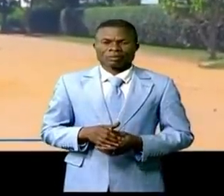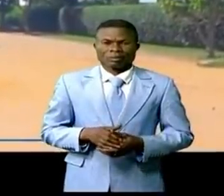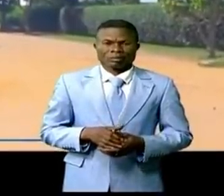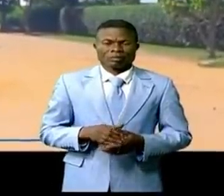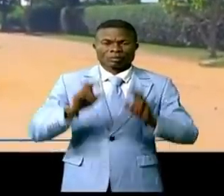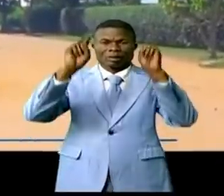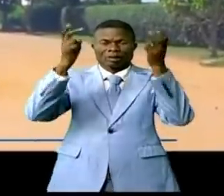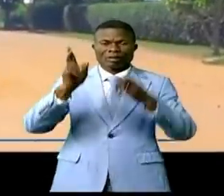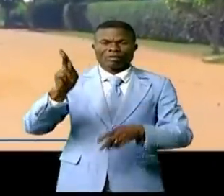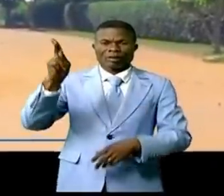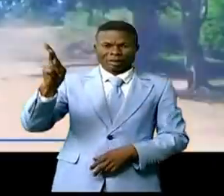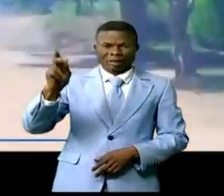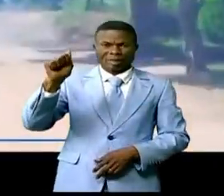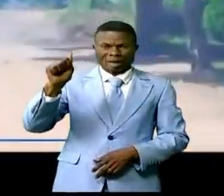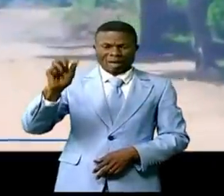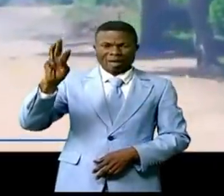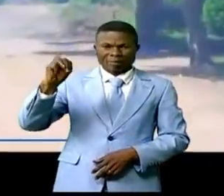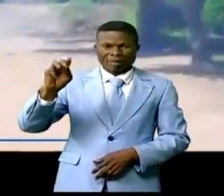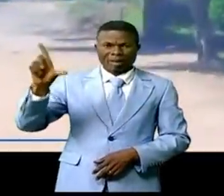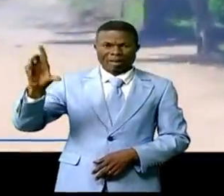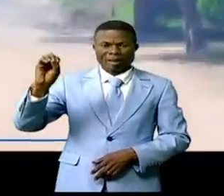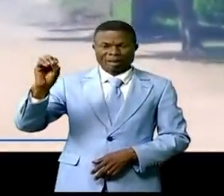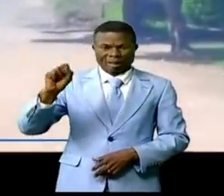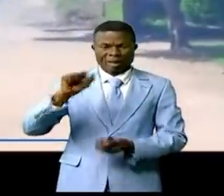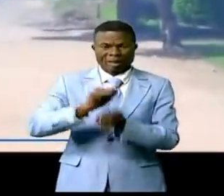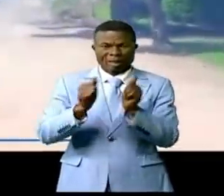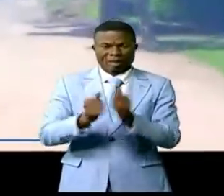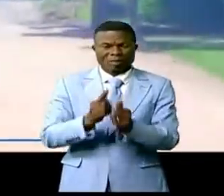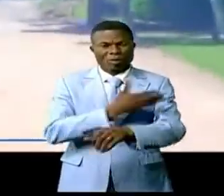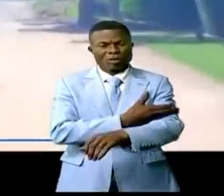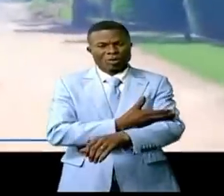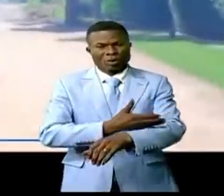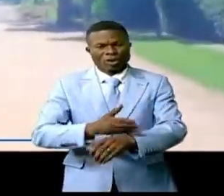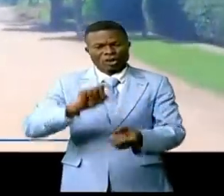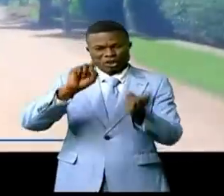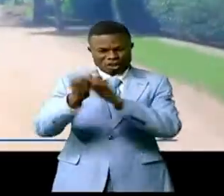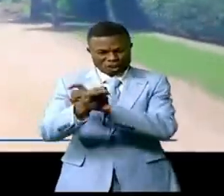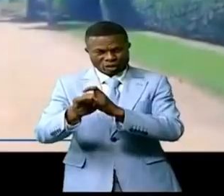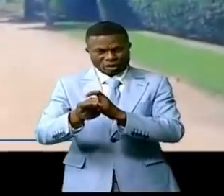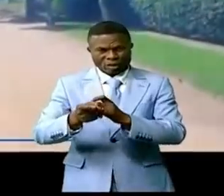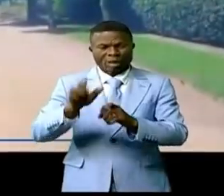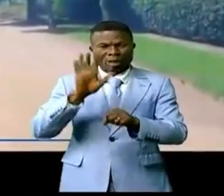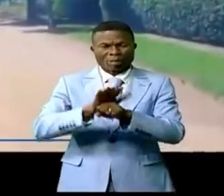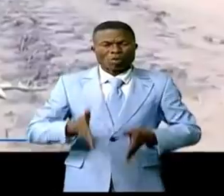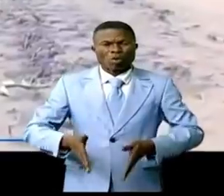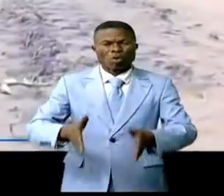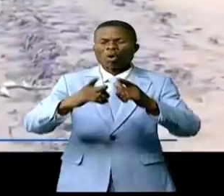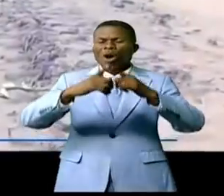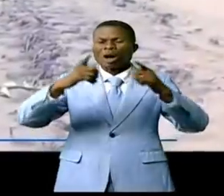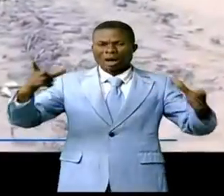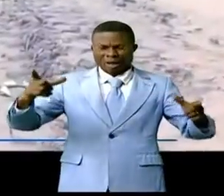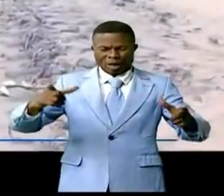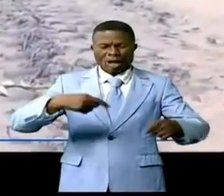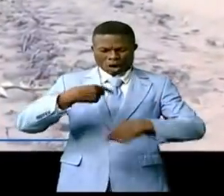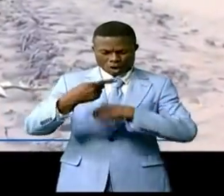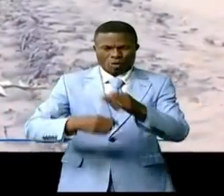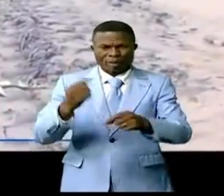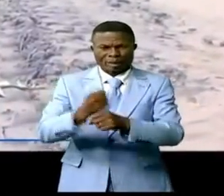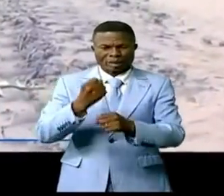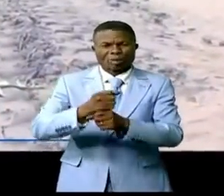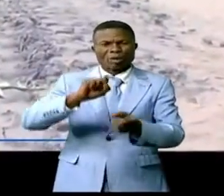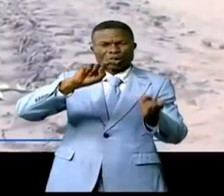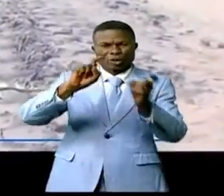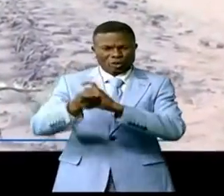de Kamena connaît une métamorphose en matière des infrastructures où certaines grandes artères subissent les travaux de rechargement